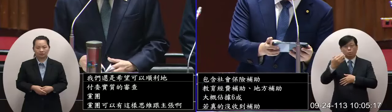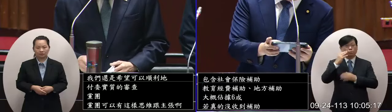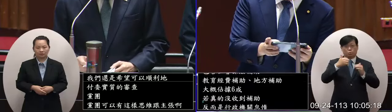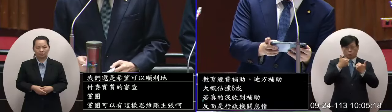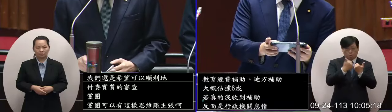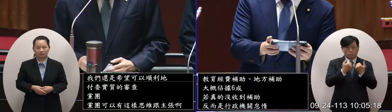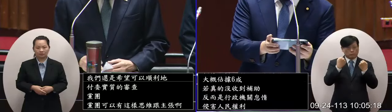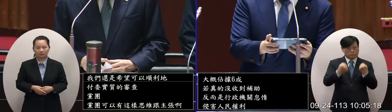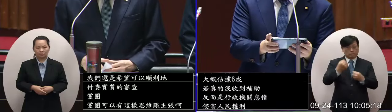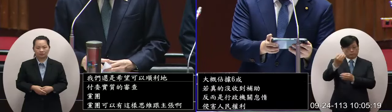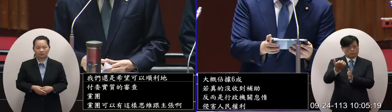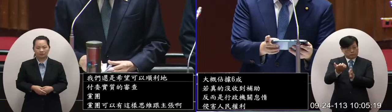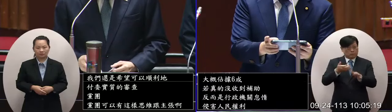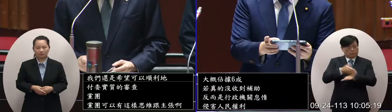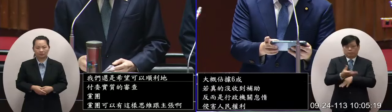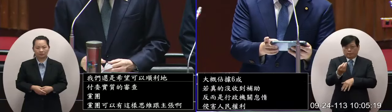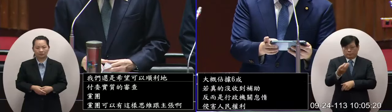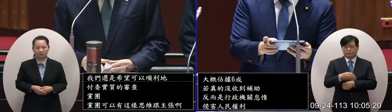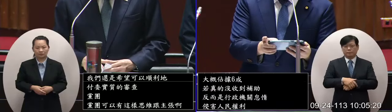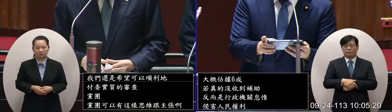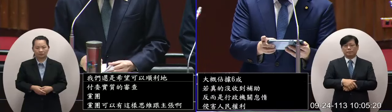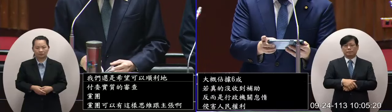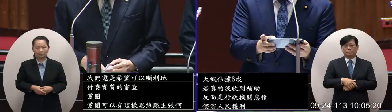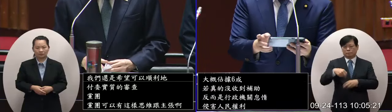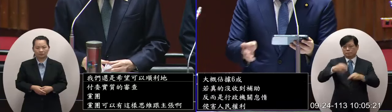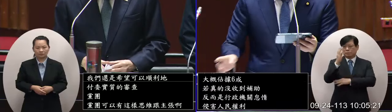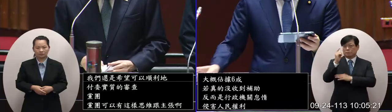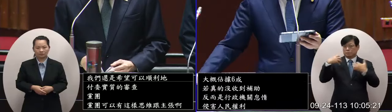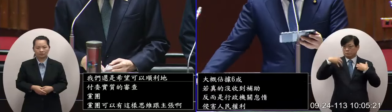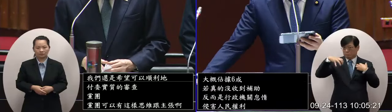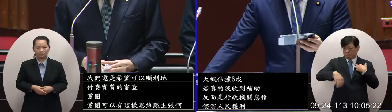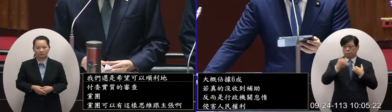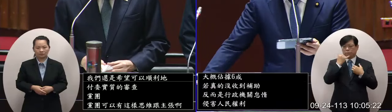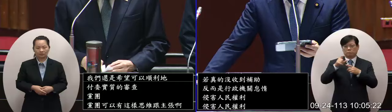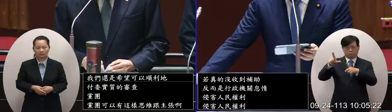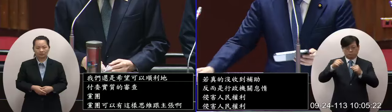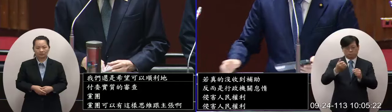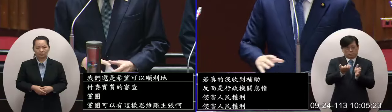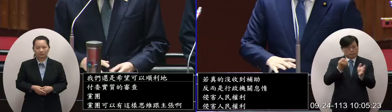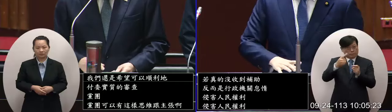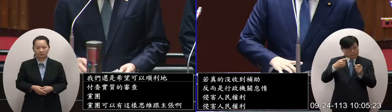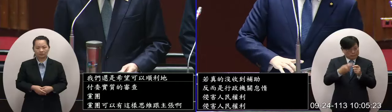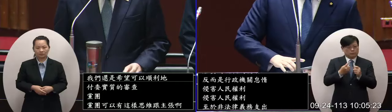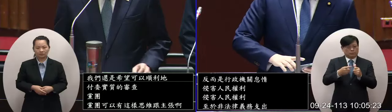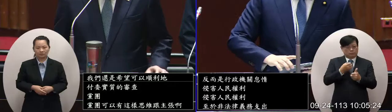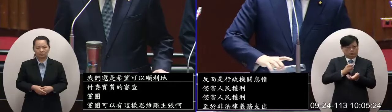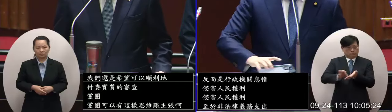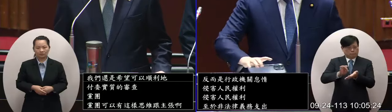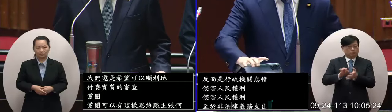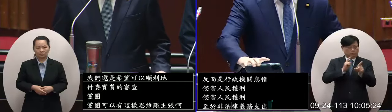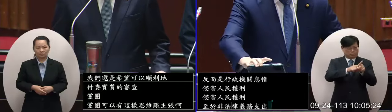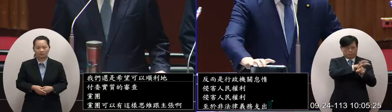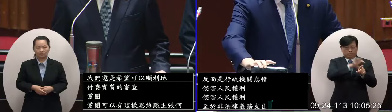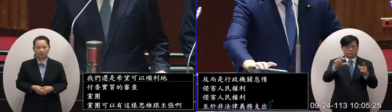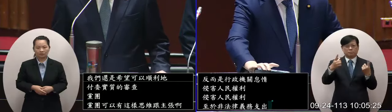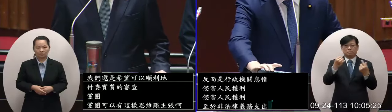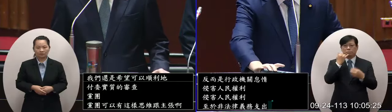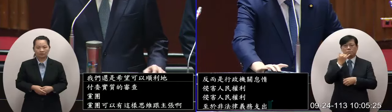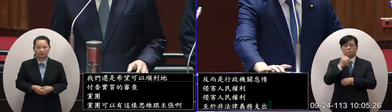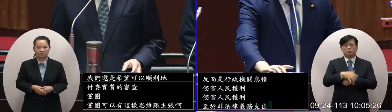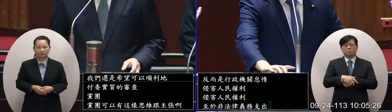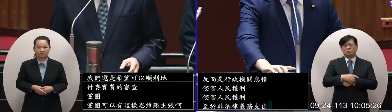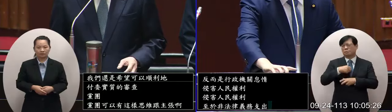没有在法定期限内通过预算审查，行政部门可以依照上一年度的预算先执行。